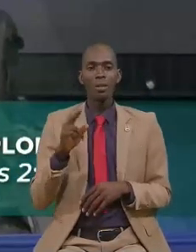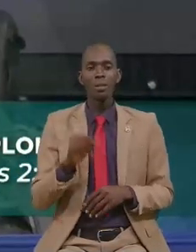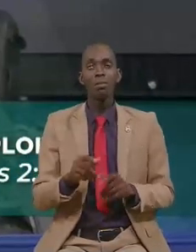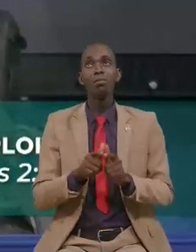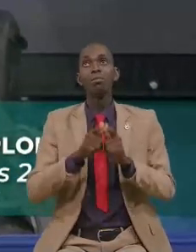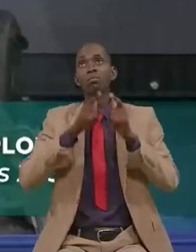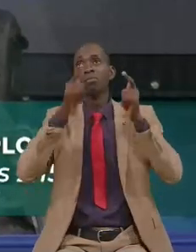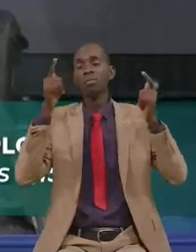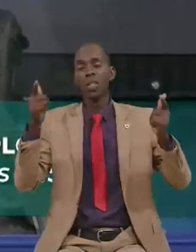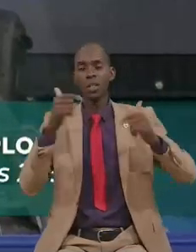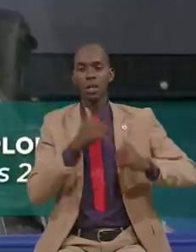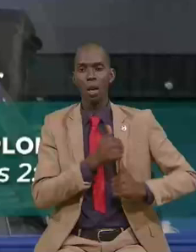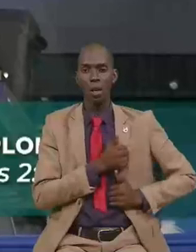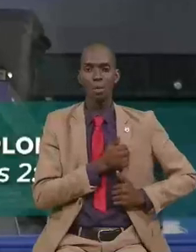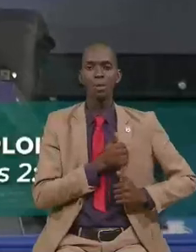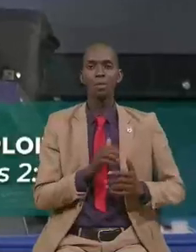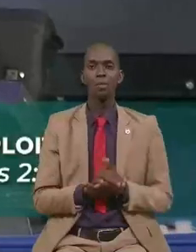très nombreuse.